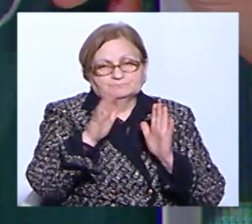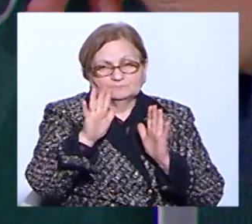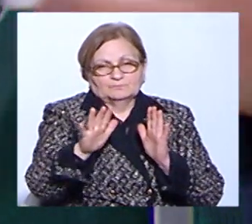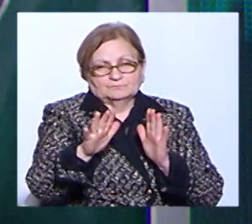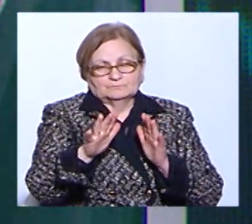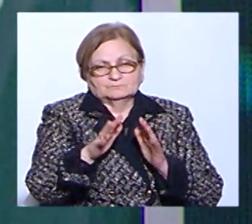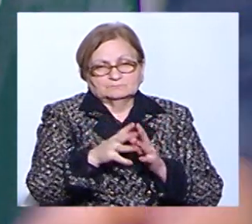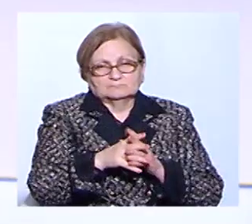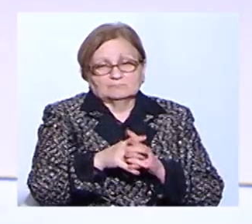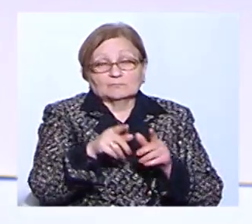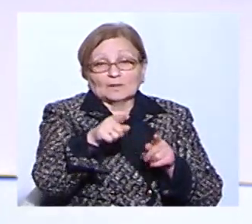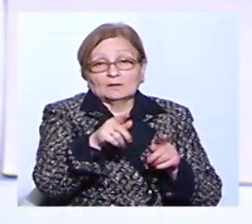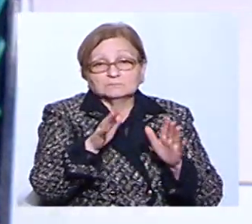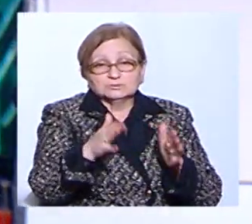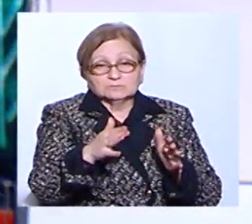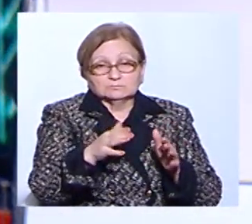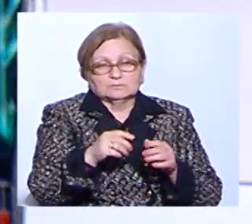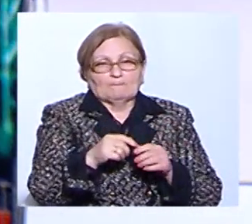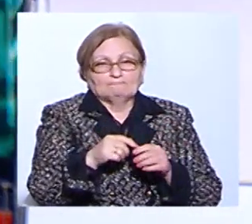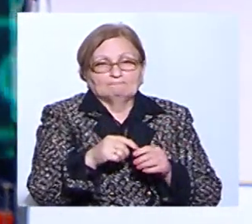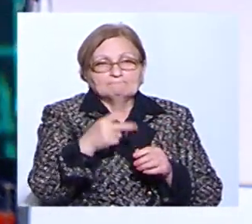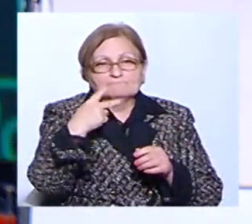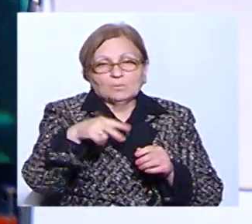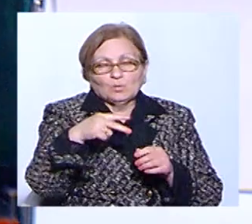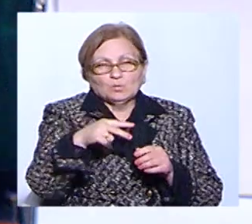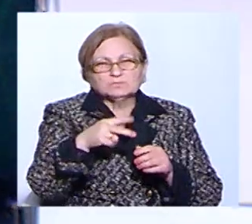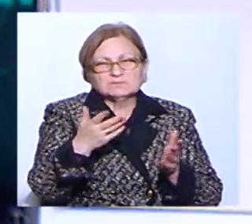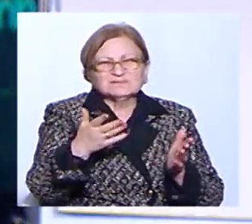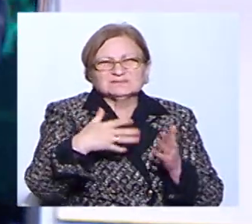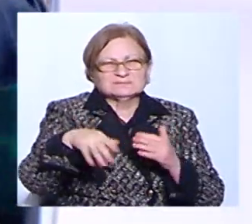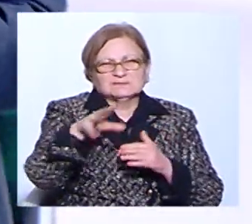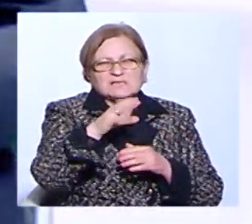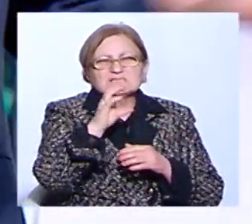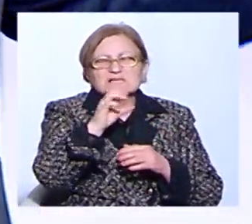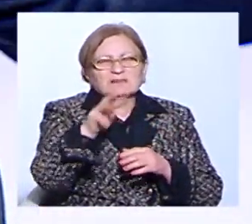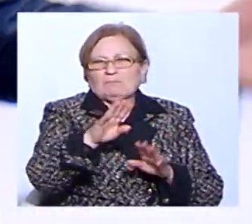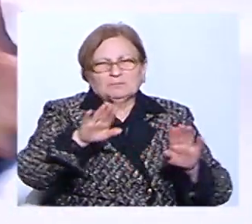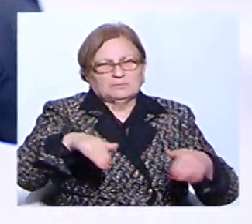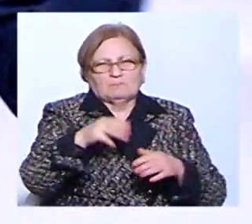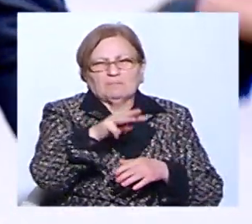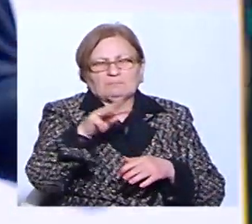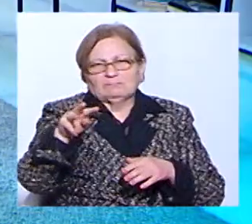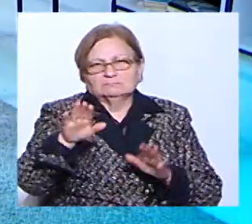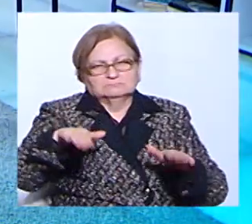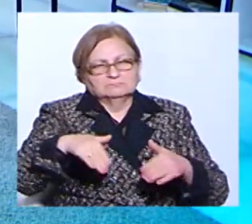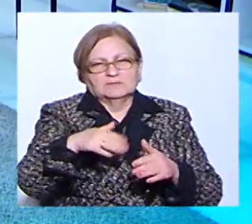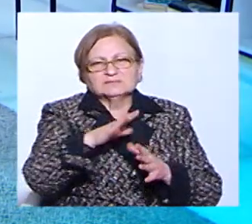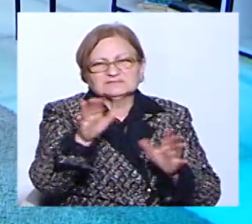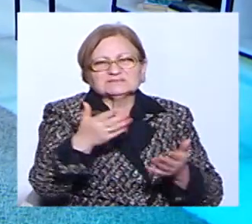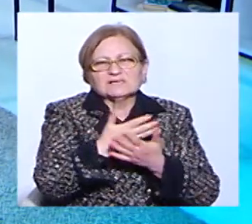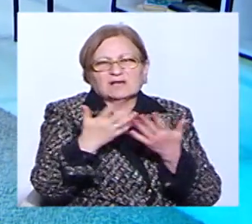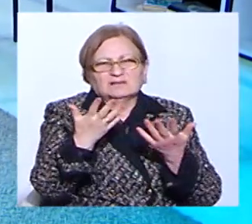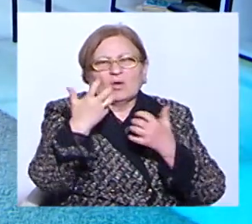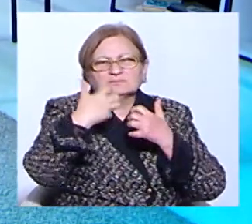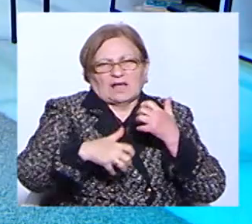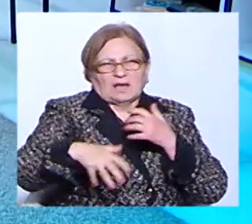75. ამ შემთხვევაში, ამ ამოცანაში ეს 20 არის ზოგადი ერთეული, არც სანტიმეტრი, არც მილიმეტრი, არც კილომეტრი, არც ინჩი,